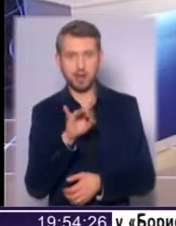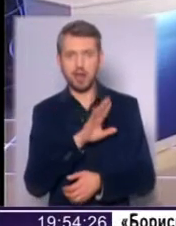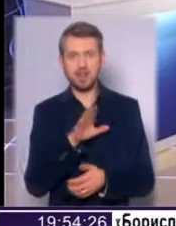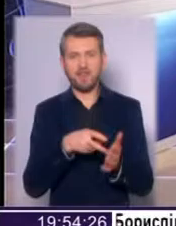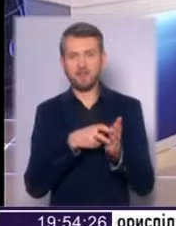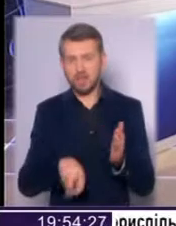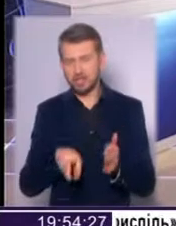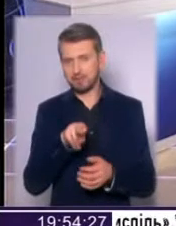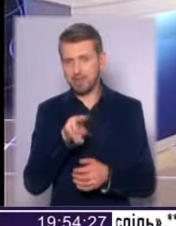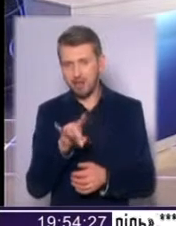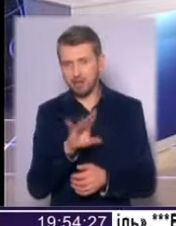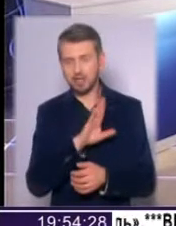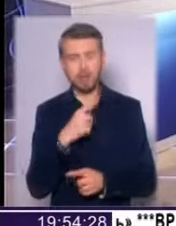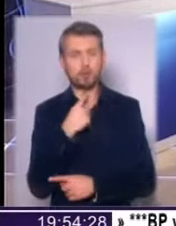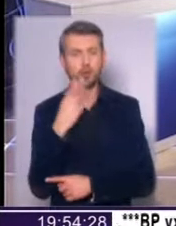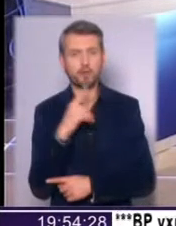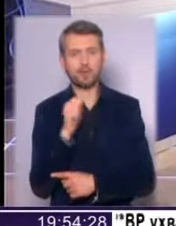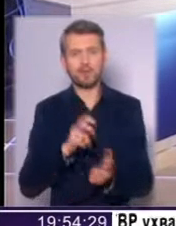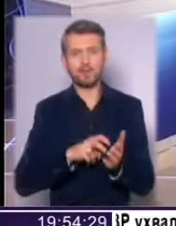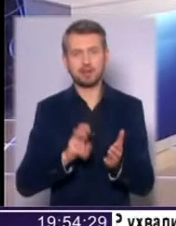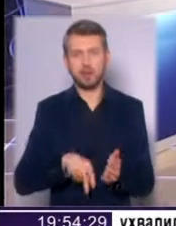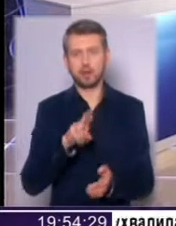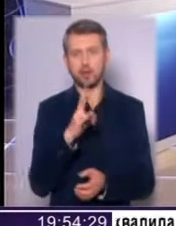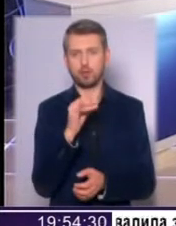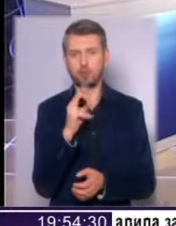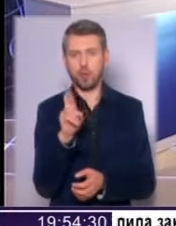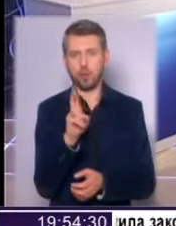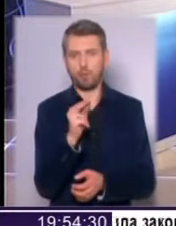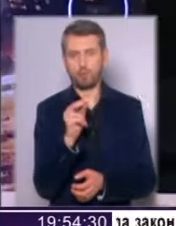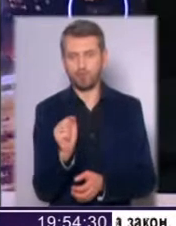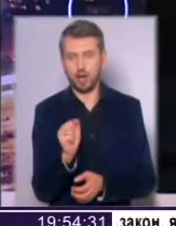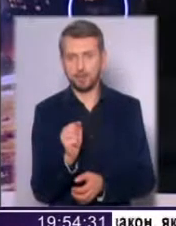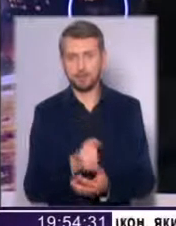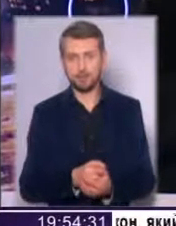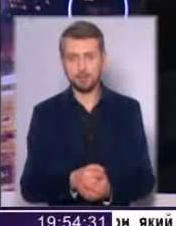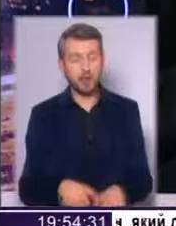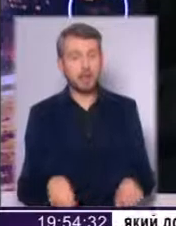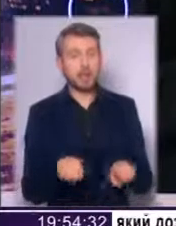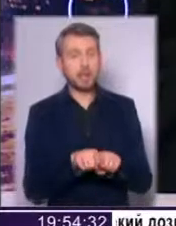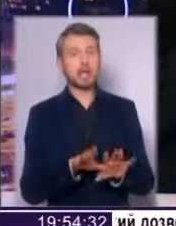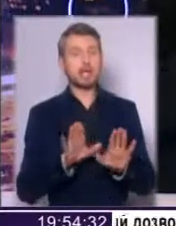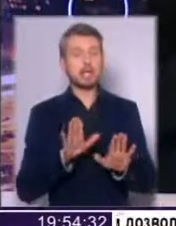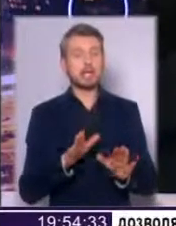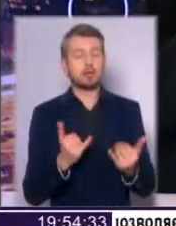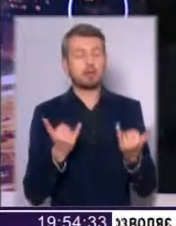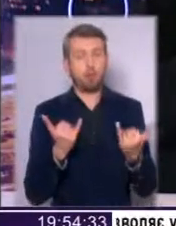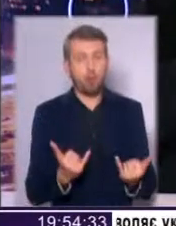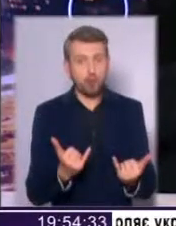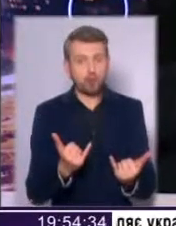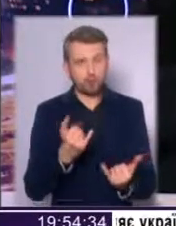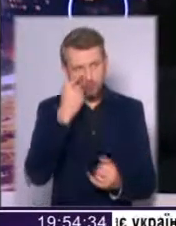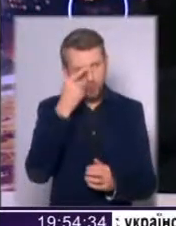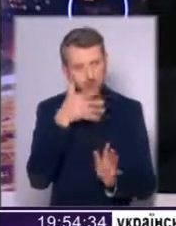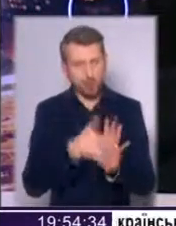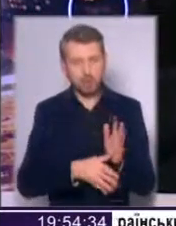партії регіонів і не проголосувала за відставку Януковича. Таким чином, тільки сьогоднішнє